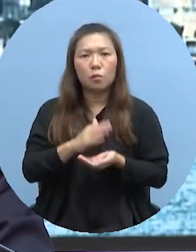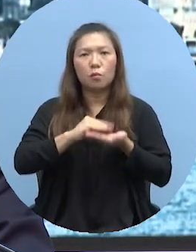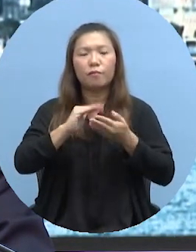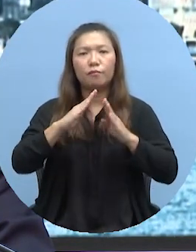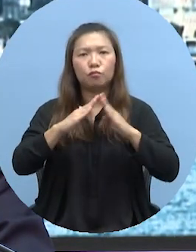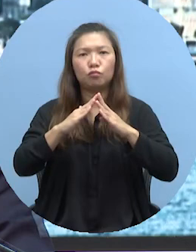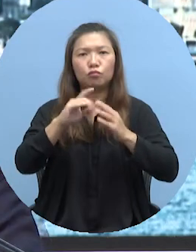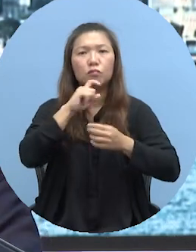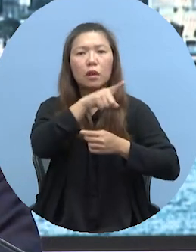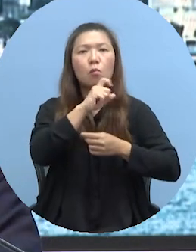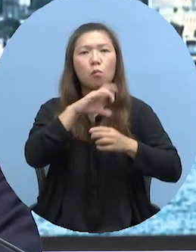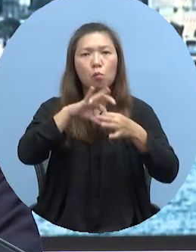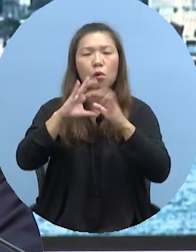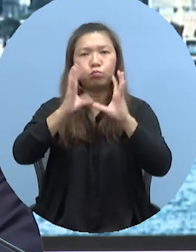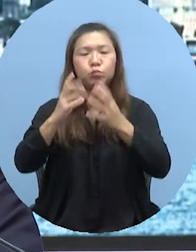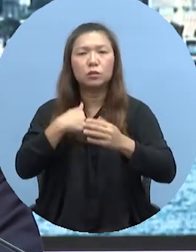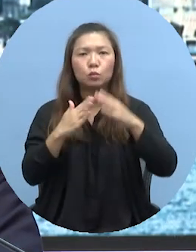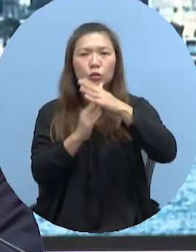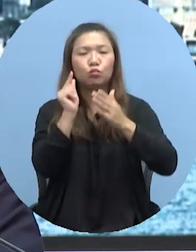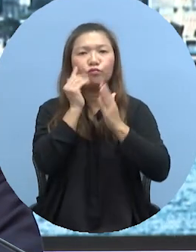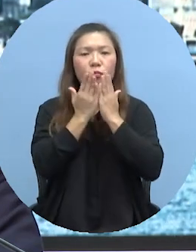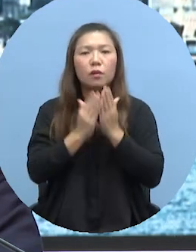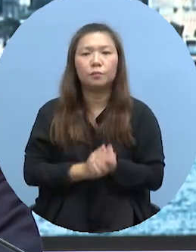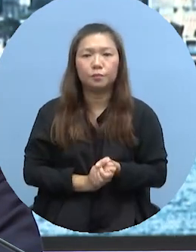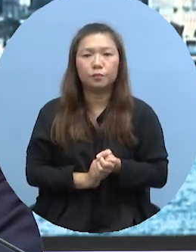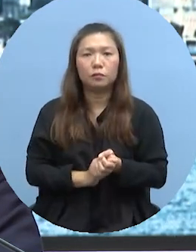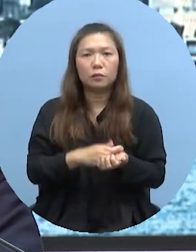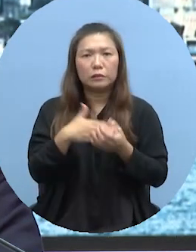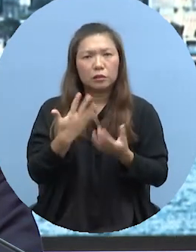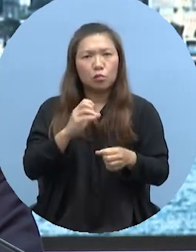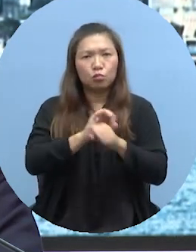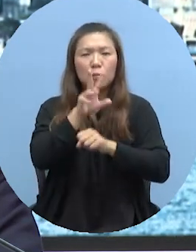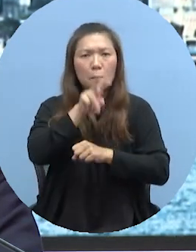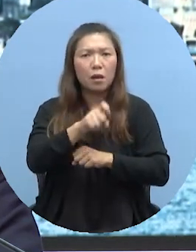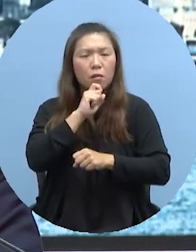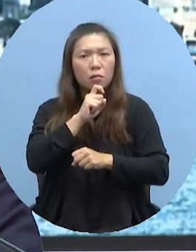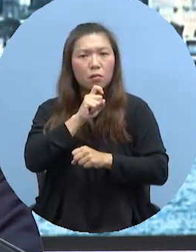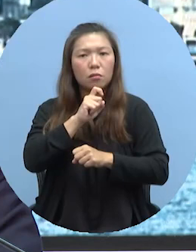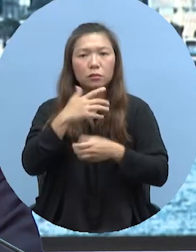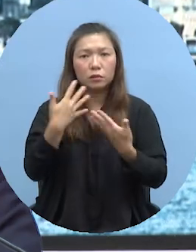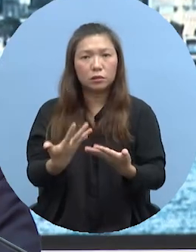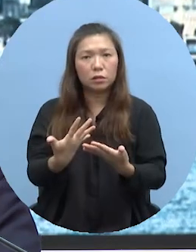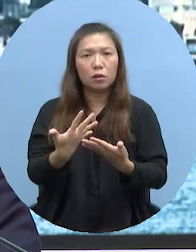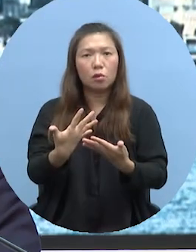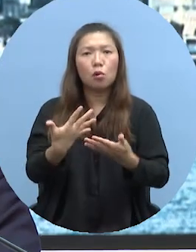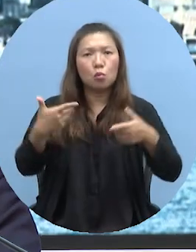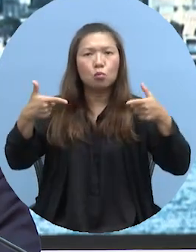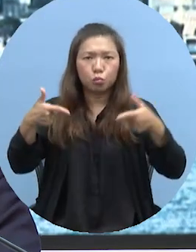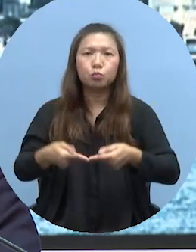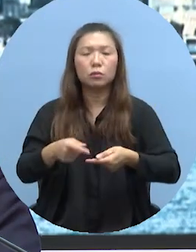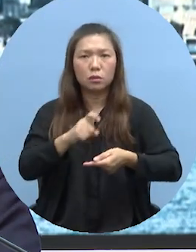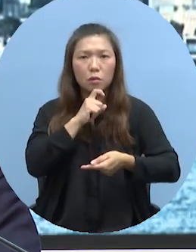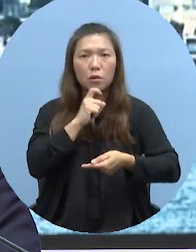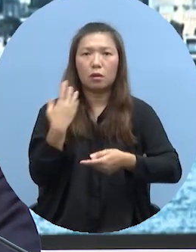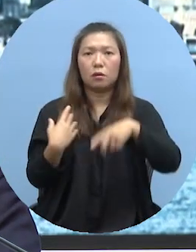班別是停課。在疫情方面呢，我們都比較清晰見得到呢，疫情是真的穩步向下的，自9月8日以